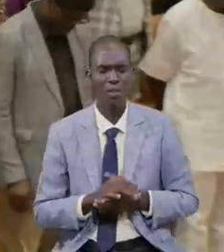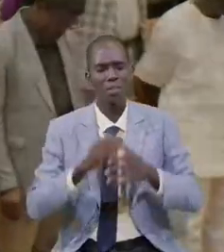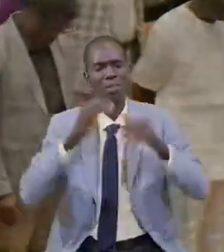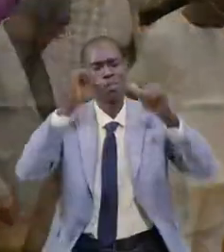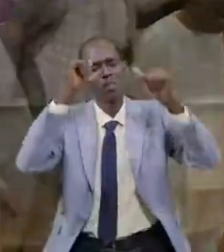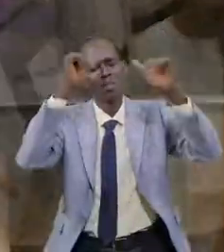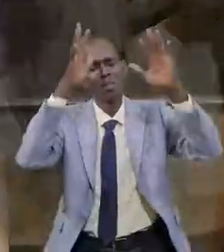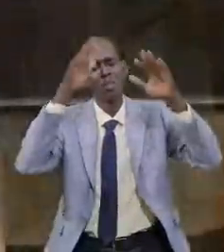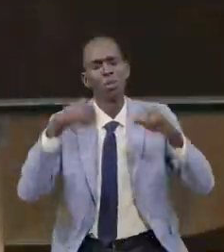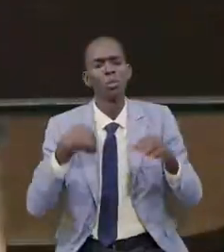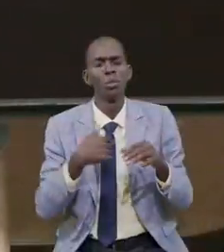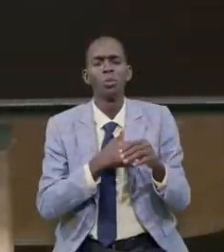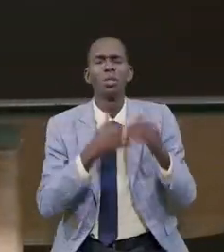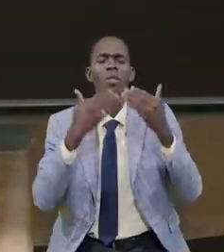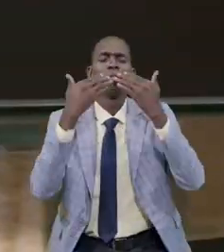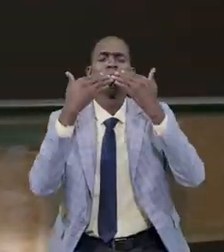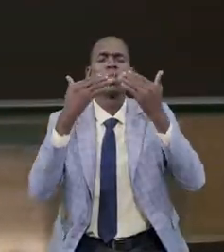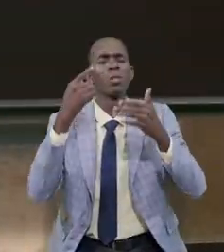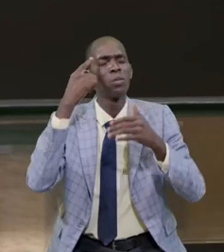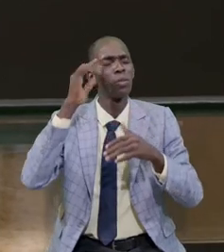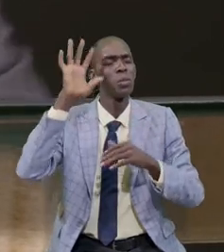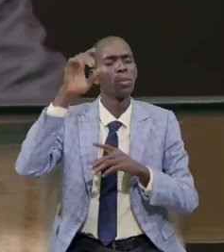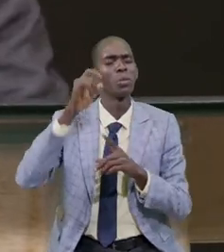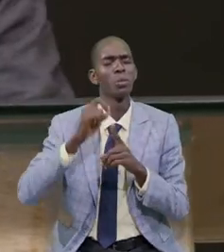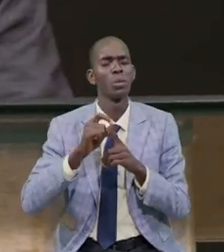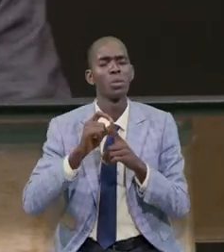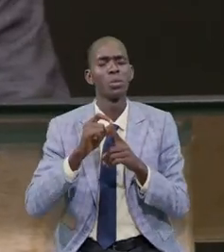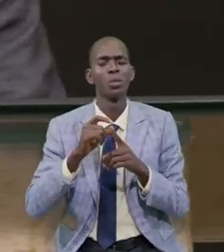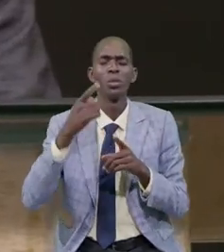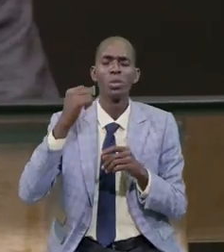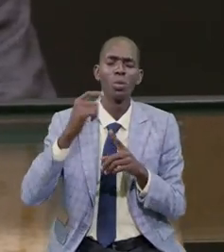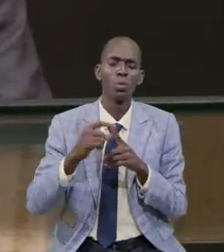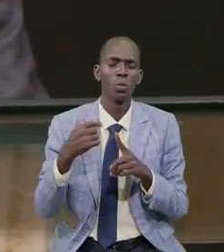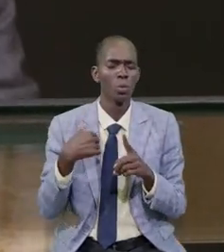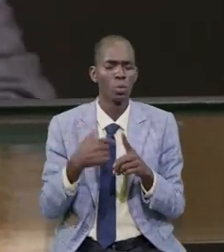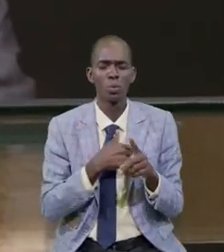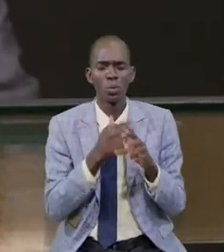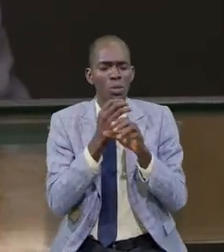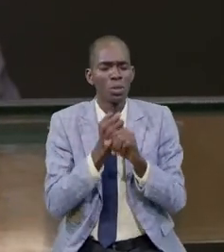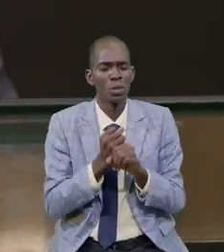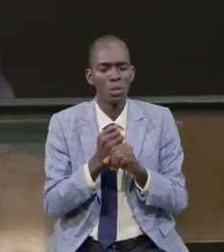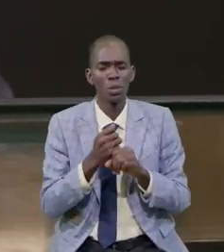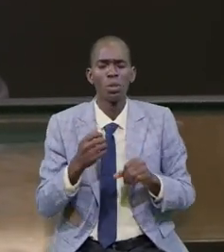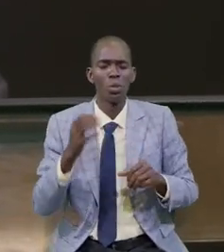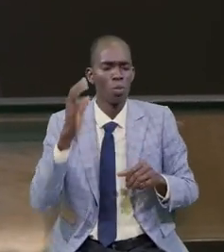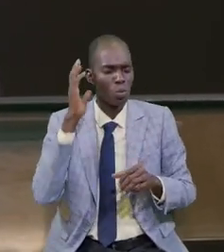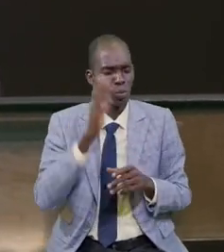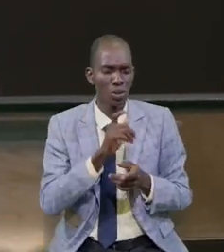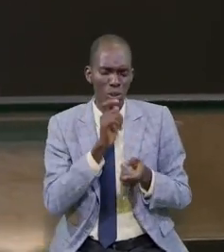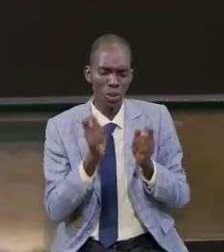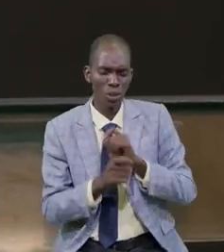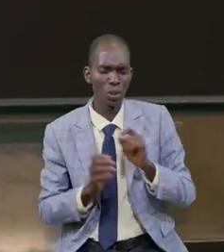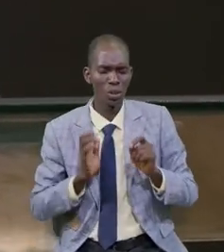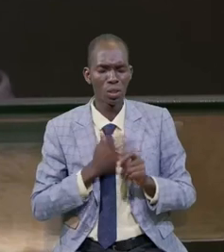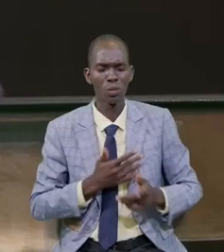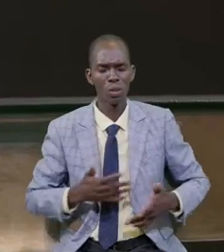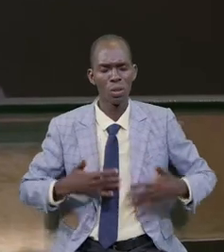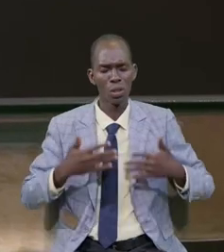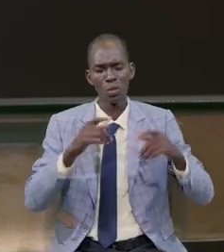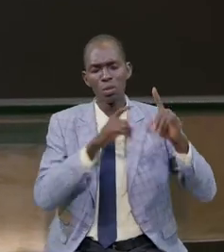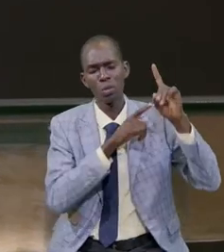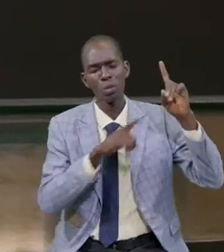Père, nous te remercions pour ta parole. La parole que nous avons reçue va changer notre vie.